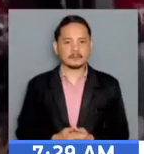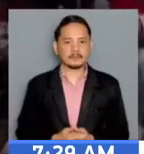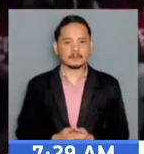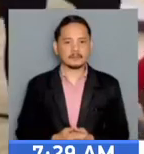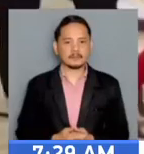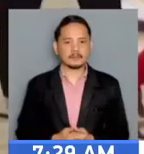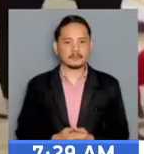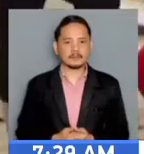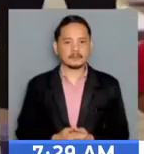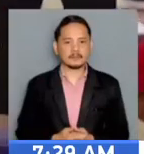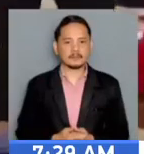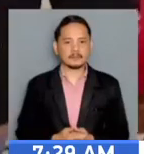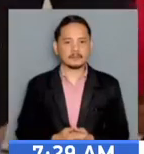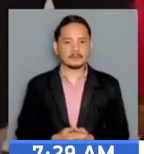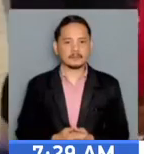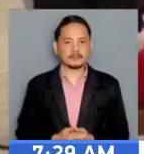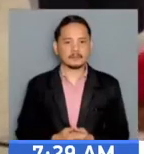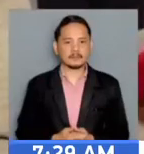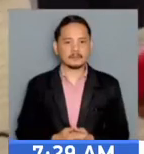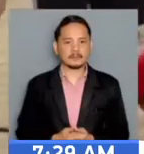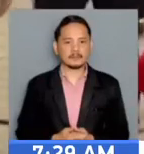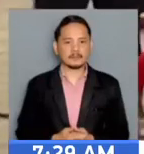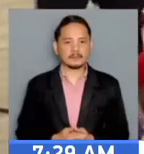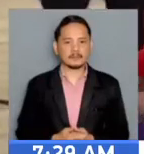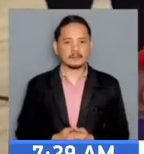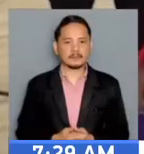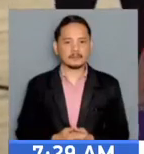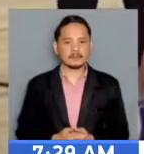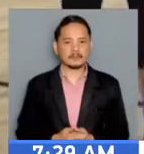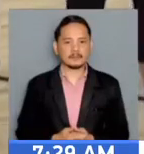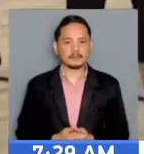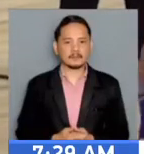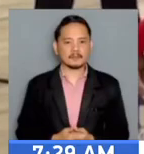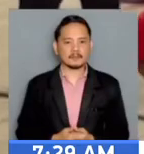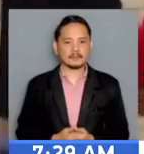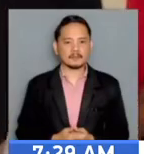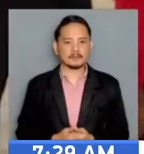9 si tennis veteran Roger Federer. At number 10 si Kevin Durant.